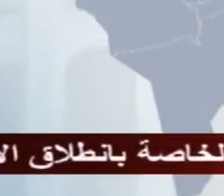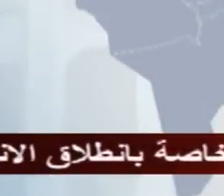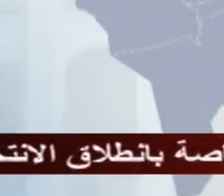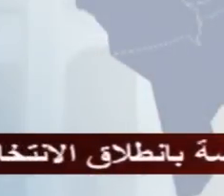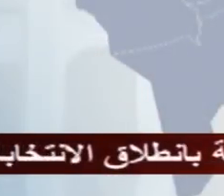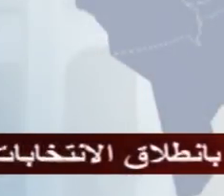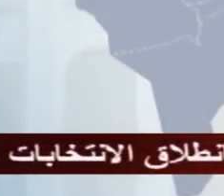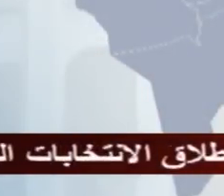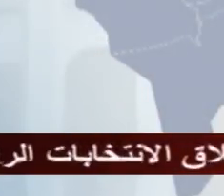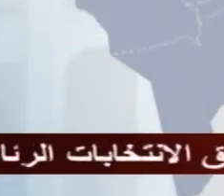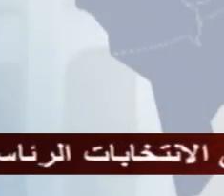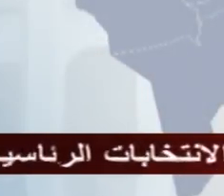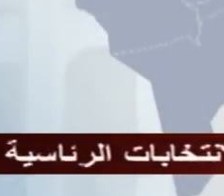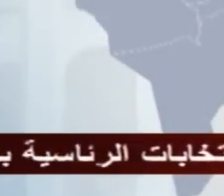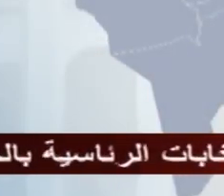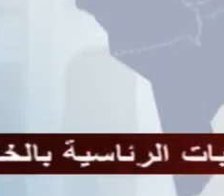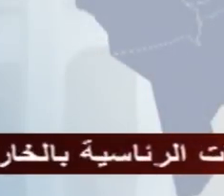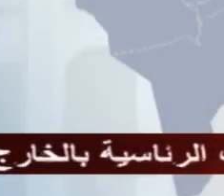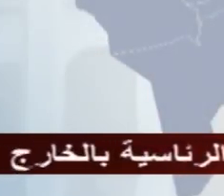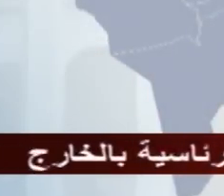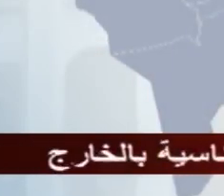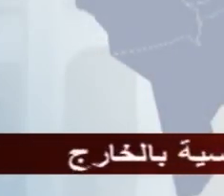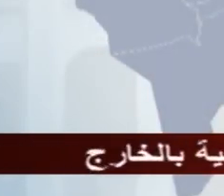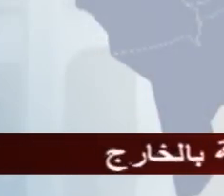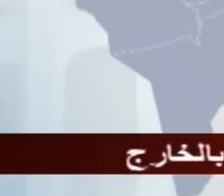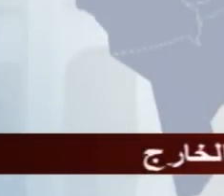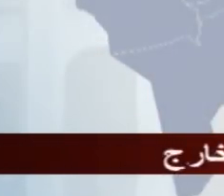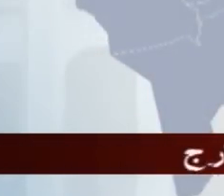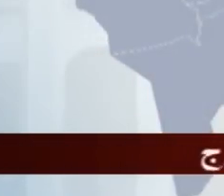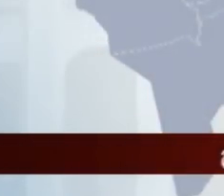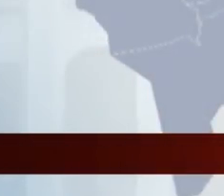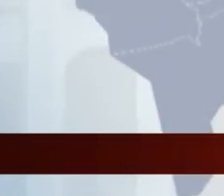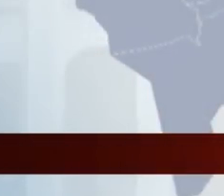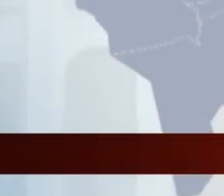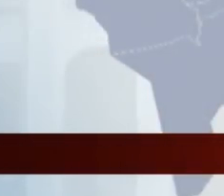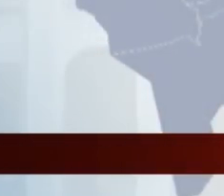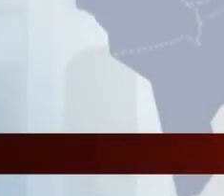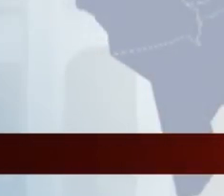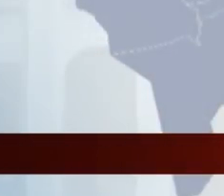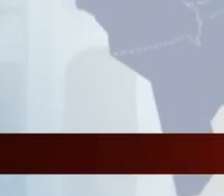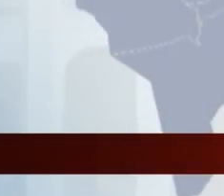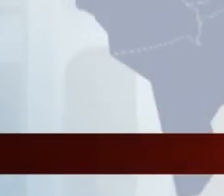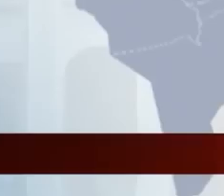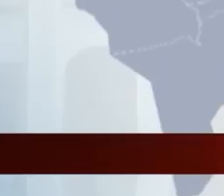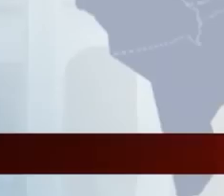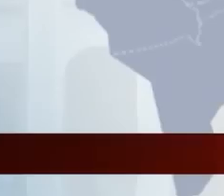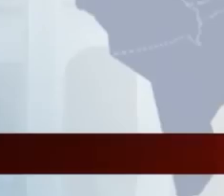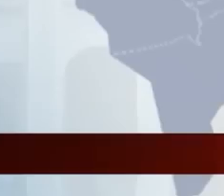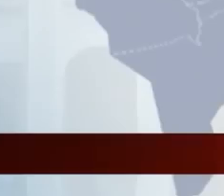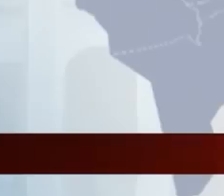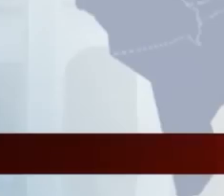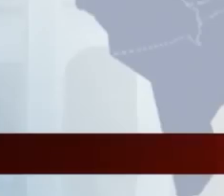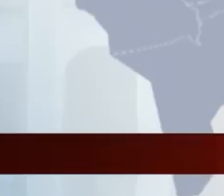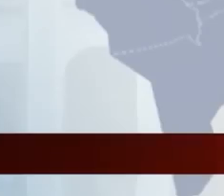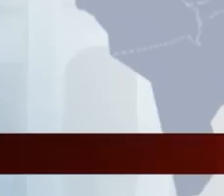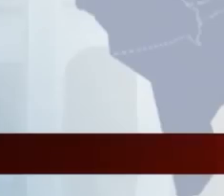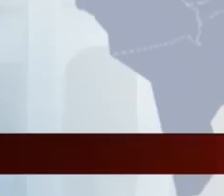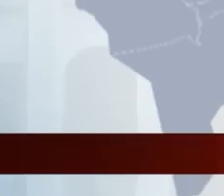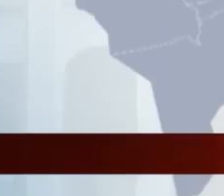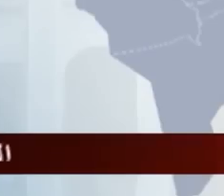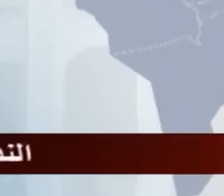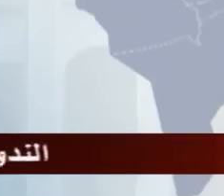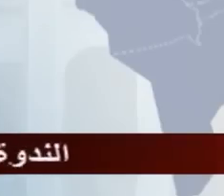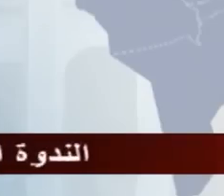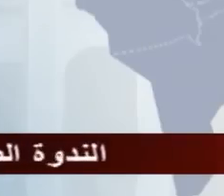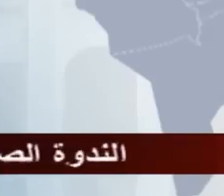وثمانين 1836 م سجل وفي غزه اثنين على فيها 117 الف